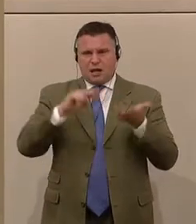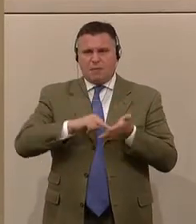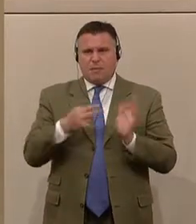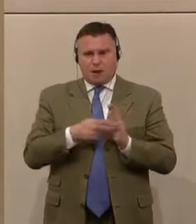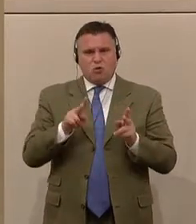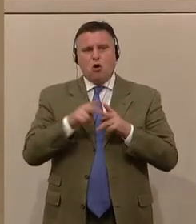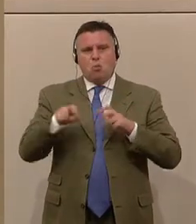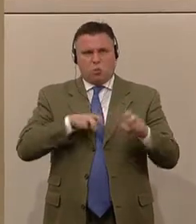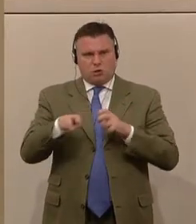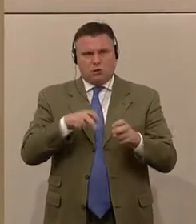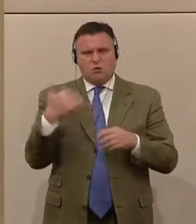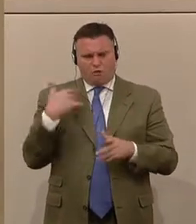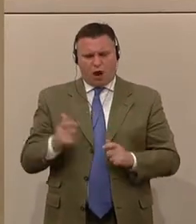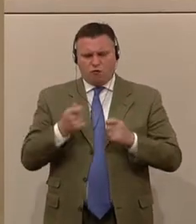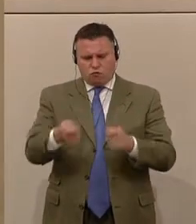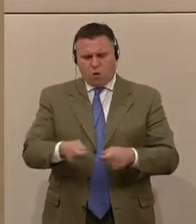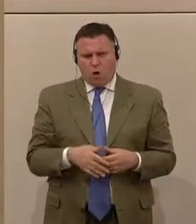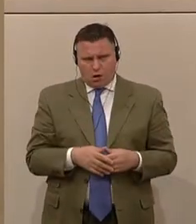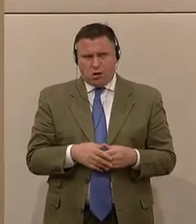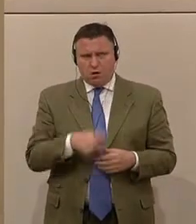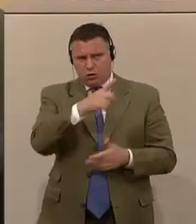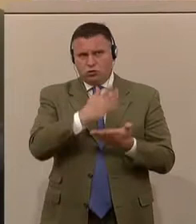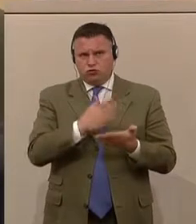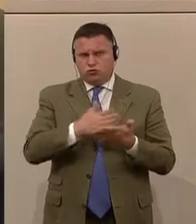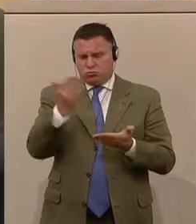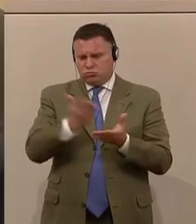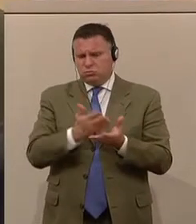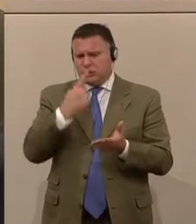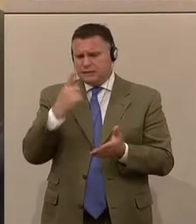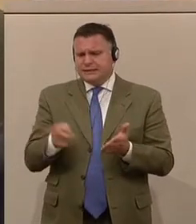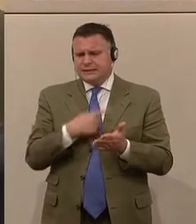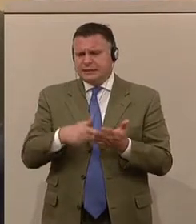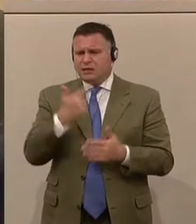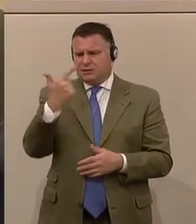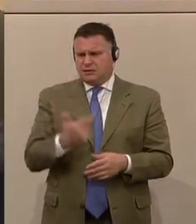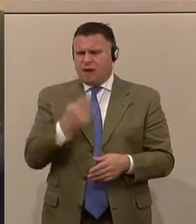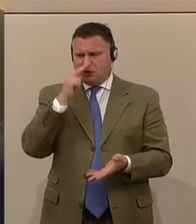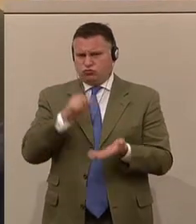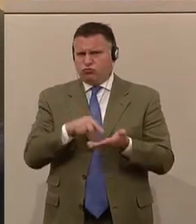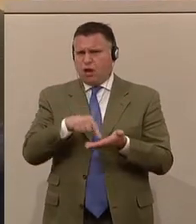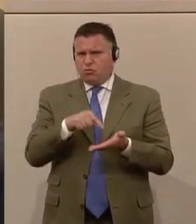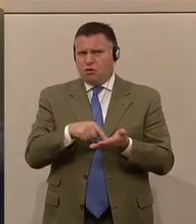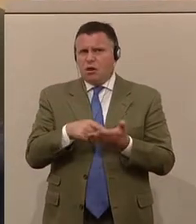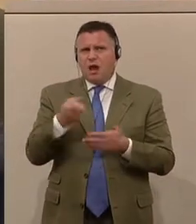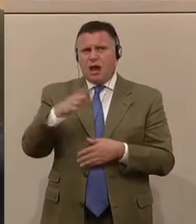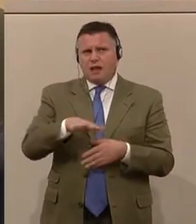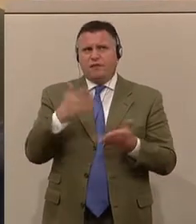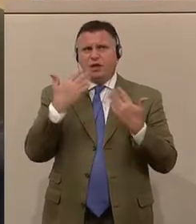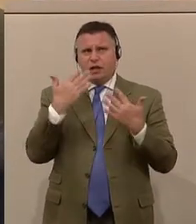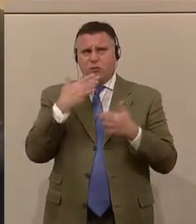den die Bundesregierung vorgelegt hat. Und da könnten Sie zum Beispiel auf Seite 2 schon drauf kommen, denn da steht Entwurf der Klima-